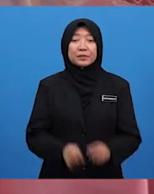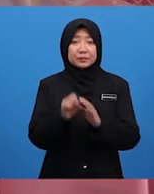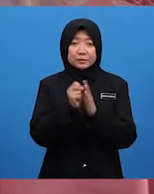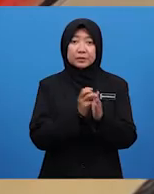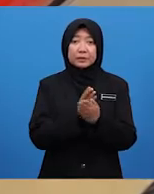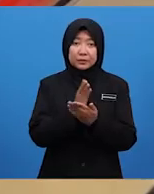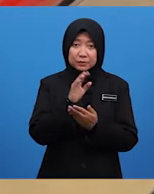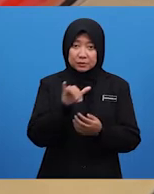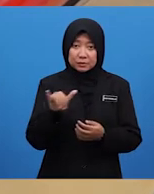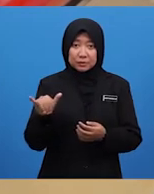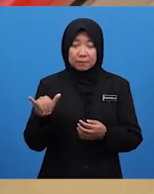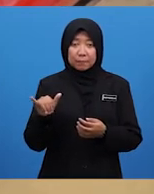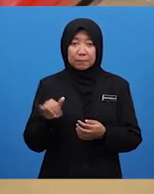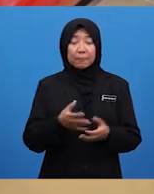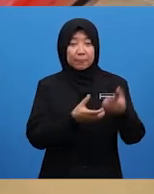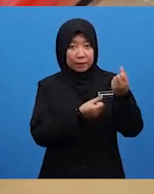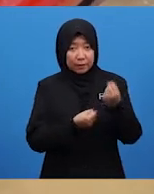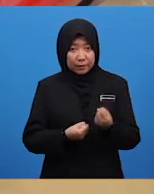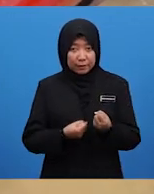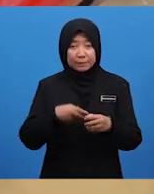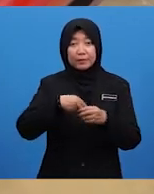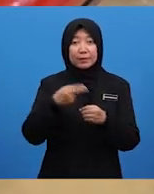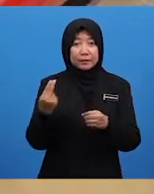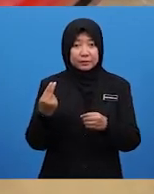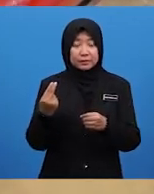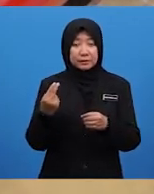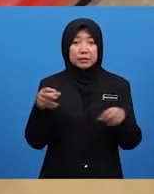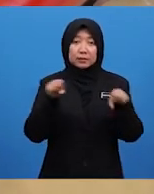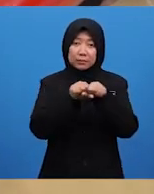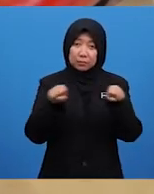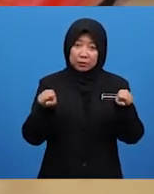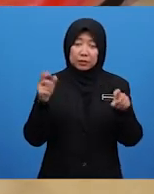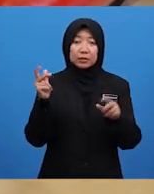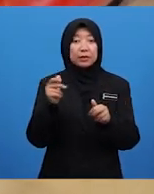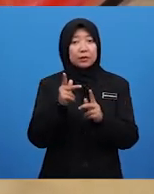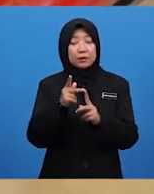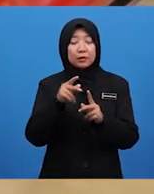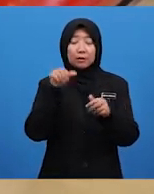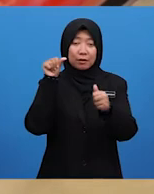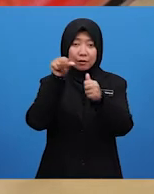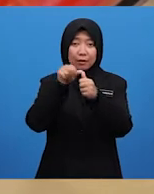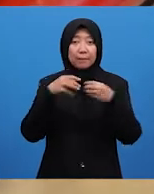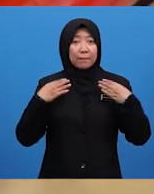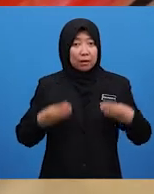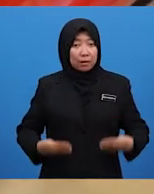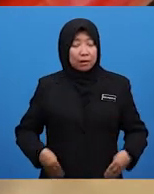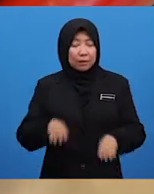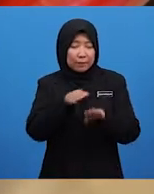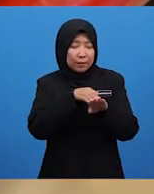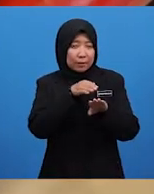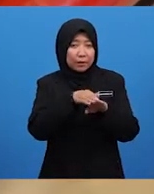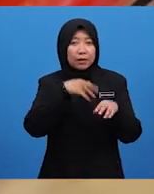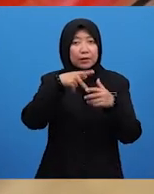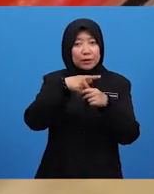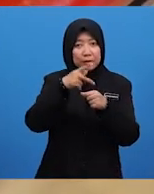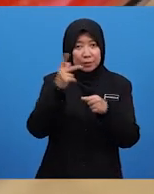Seterusnya, tarik hasil smoking ke arah badan perlahan-lahan keluar dari jarum